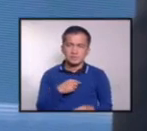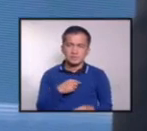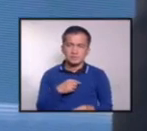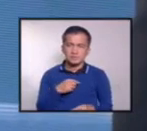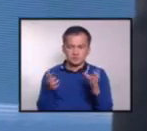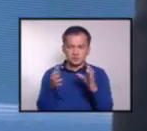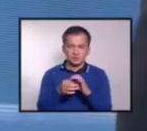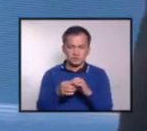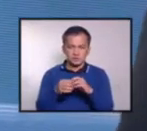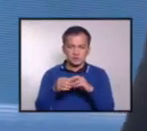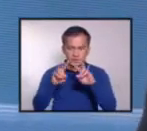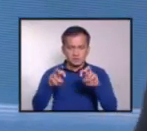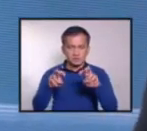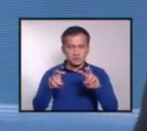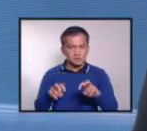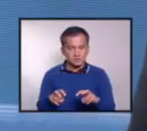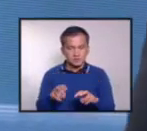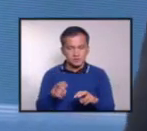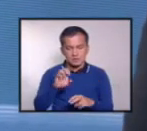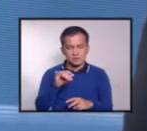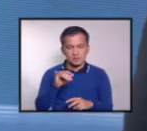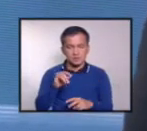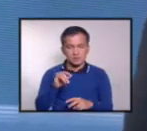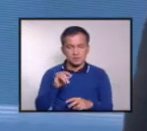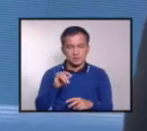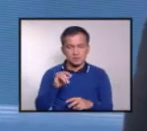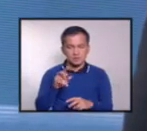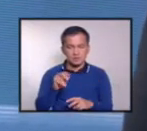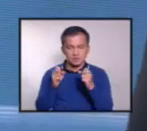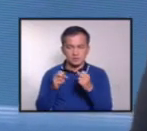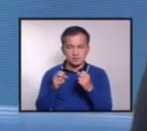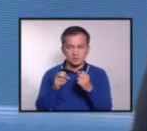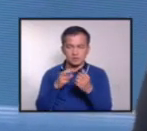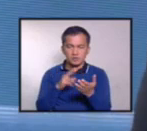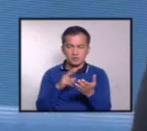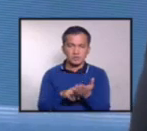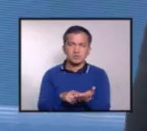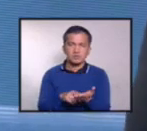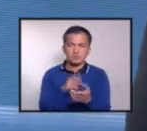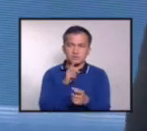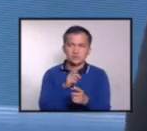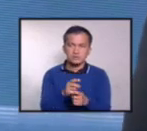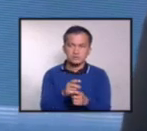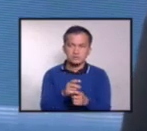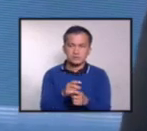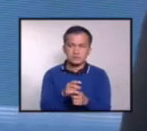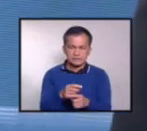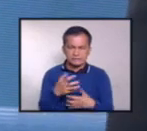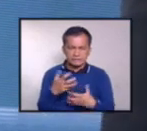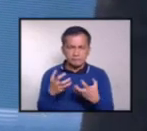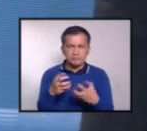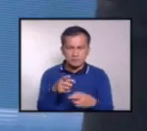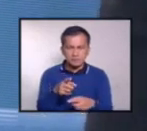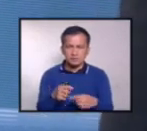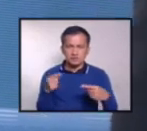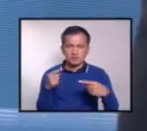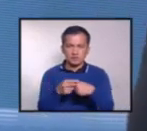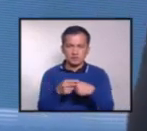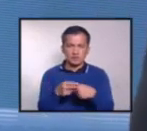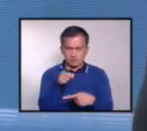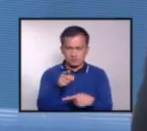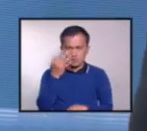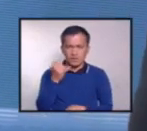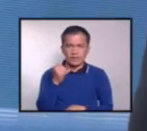joint exploration na talagang base sa mga news reports ay talagang pinanggigigilan ninyo at kinokontra ninyo. Ano